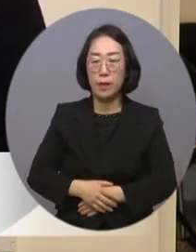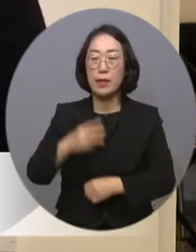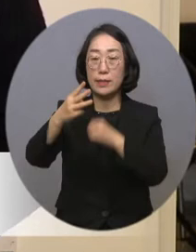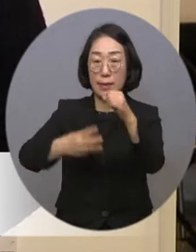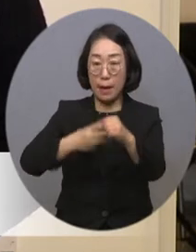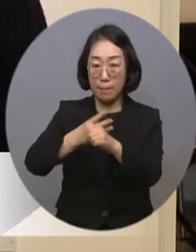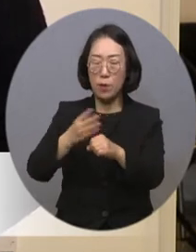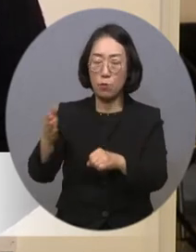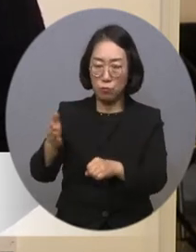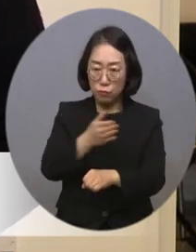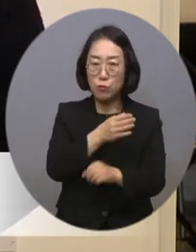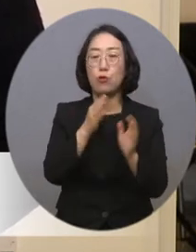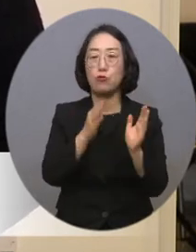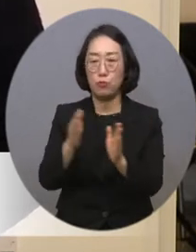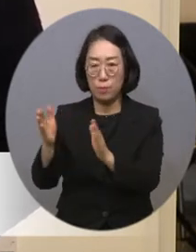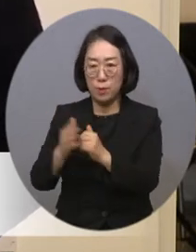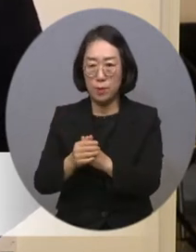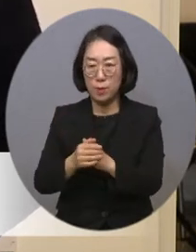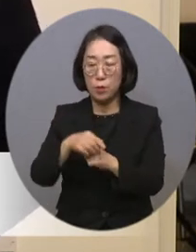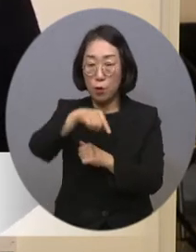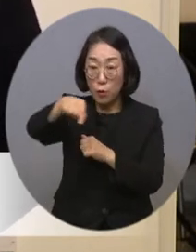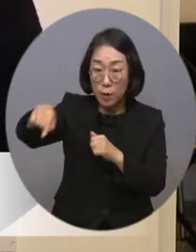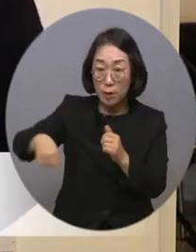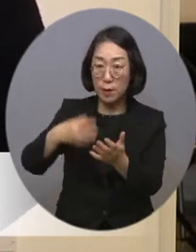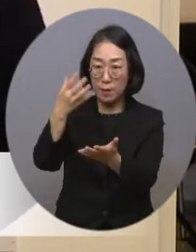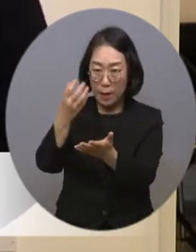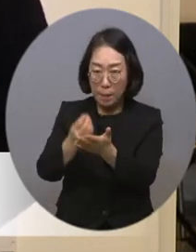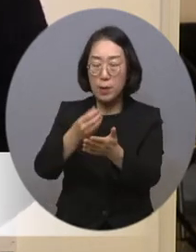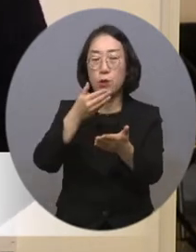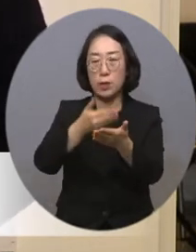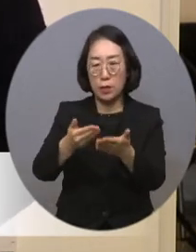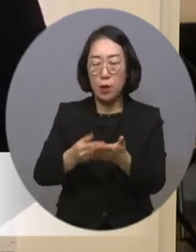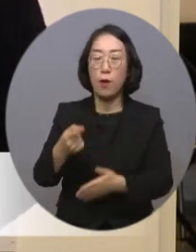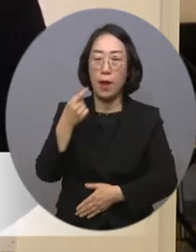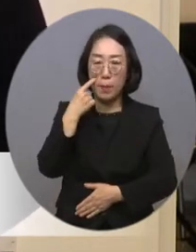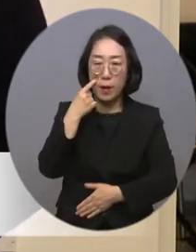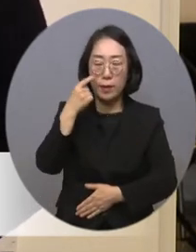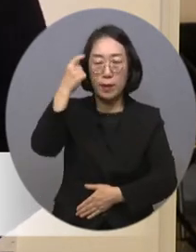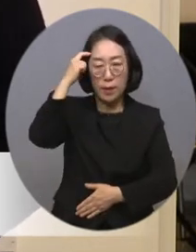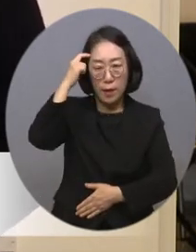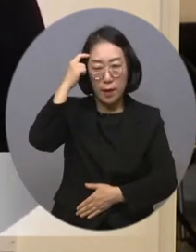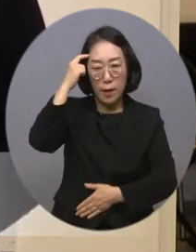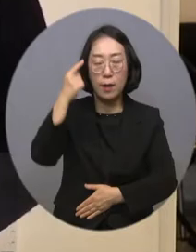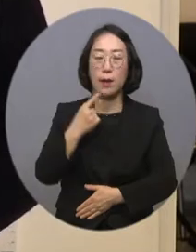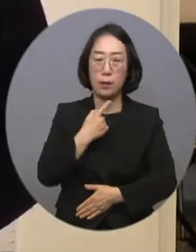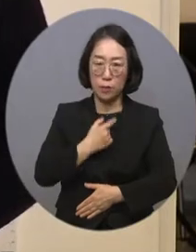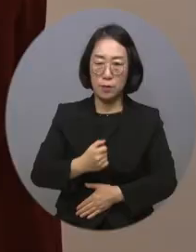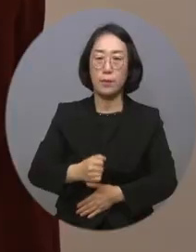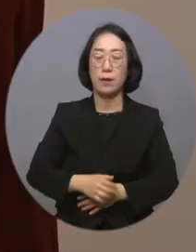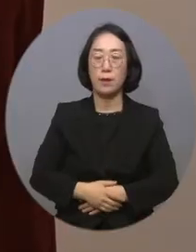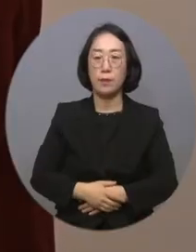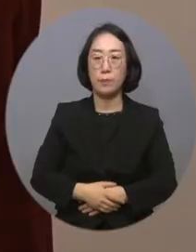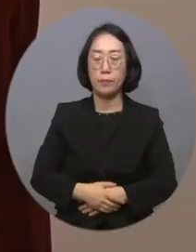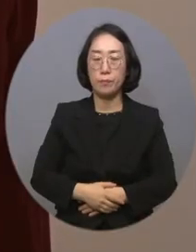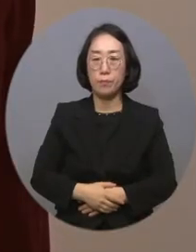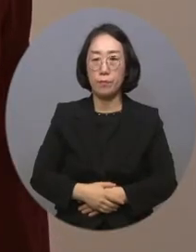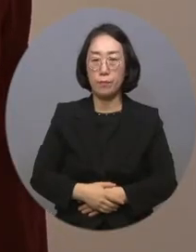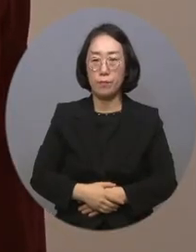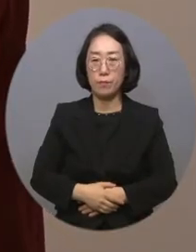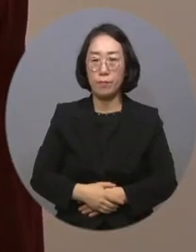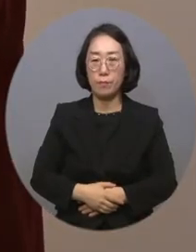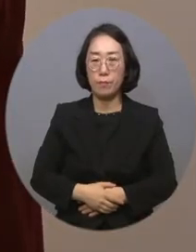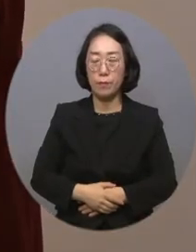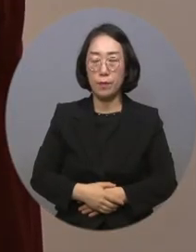3년 전부터 도성마을 한번 표현해봐야 되겠다 이런 생각을 가지고 있었습니다. 이처럼